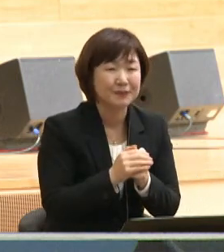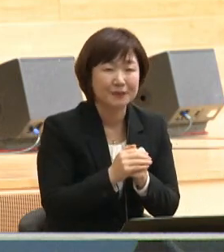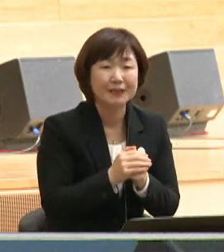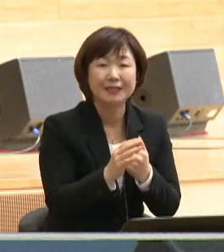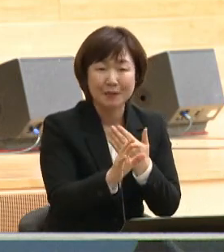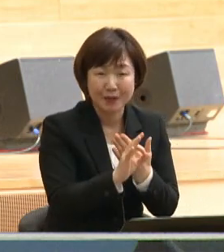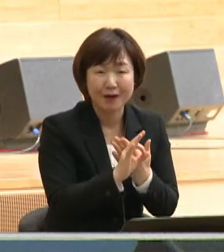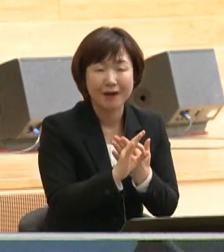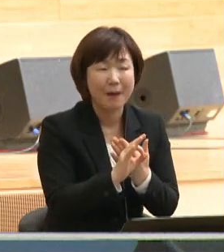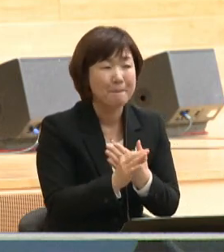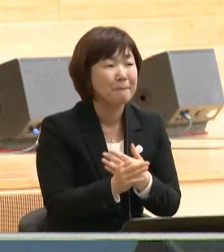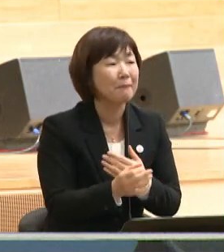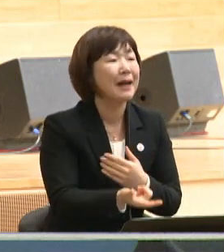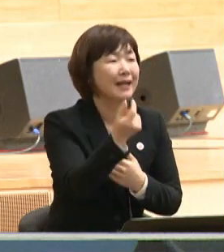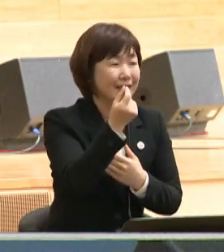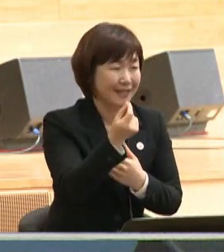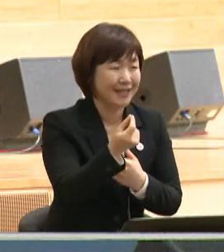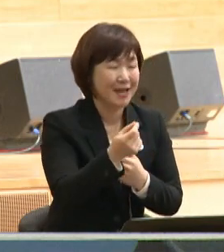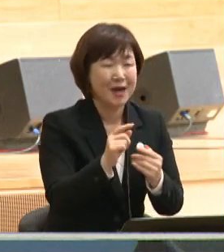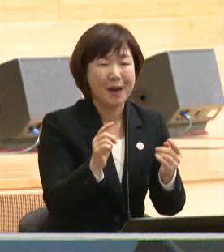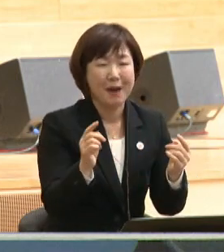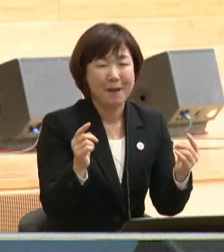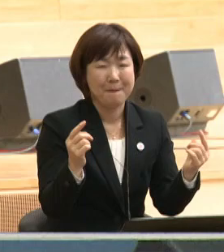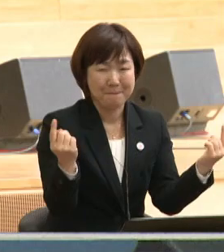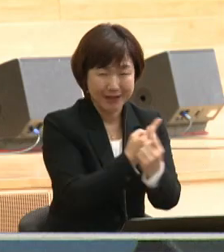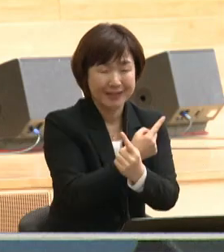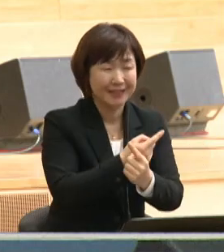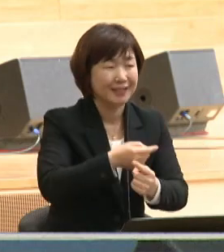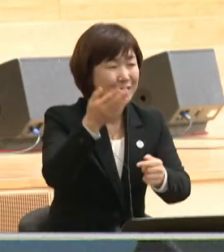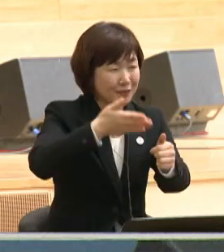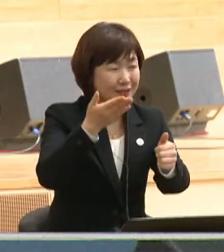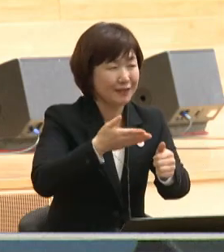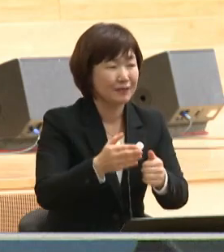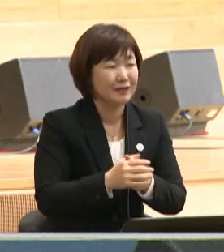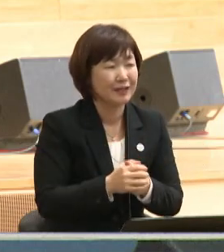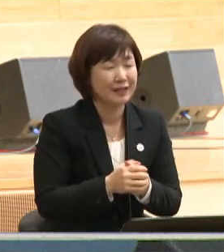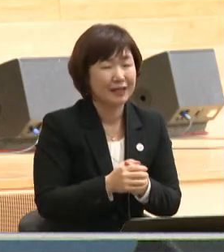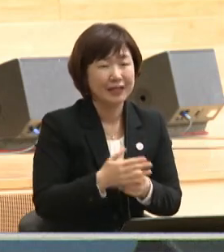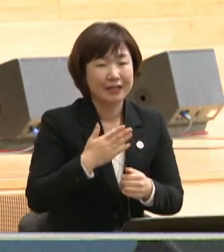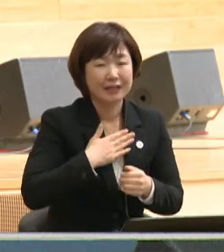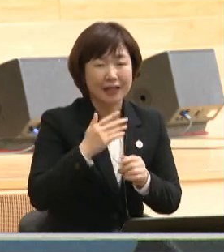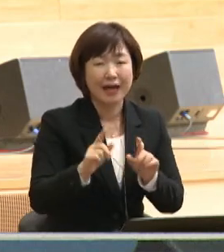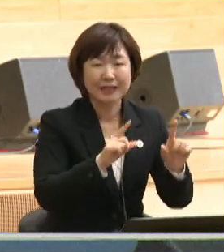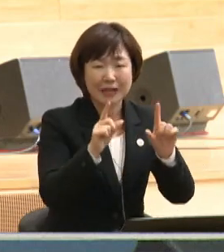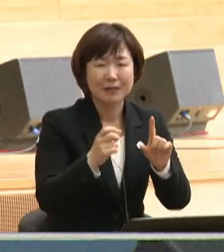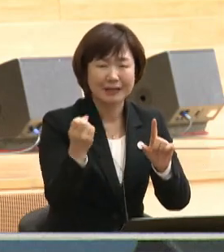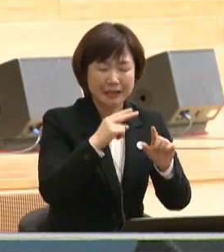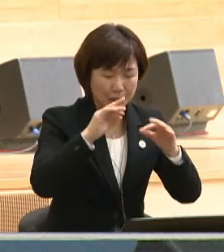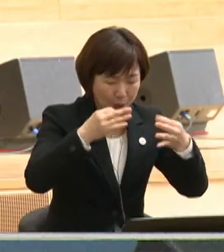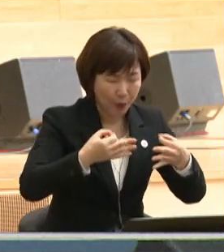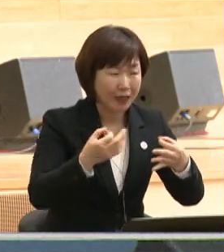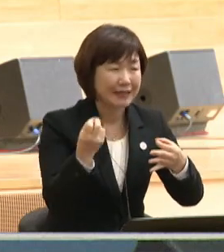그렇다면 하루속히 변화할 수 있기를 간절히 소망합니다 자신의 삶을 다시 일으켜 그리스도 예수의